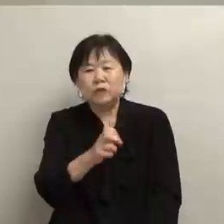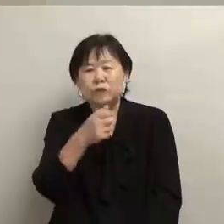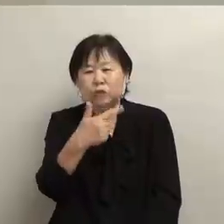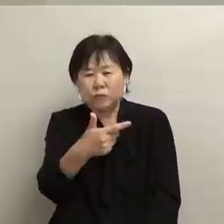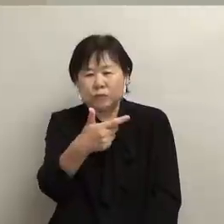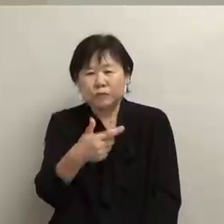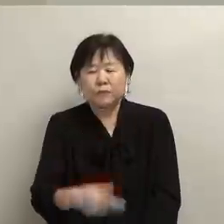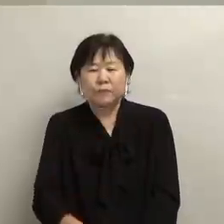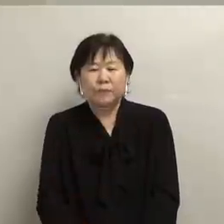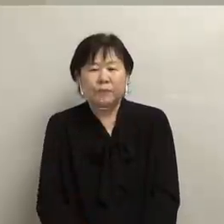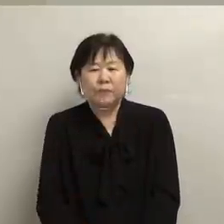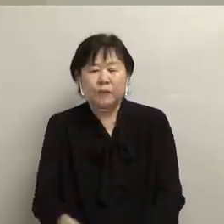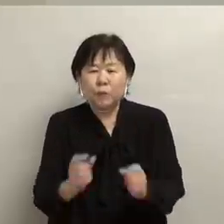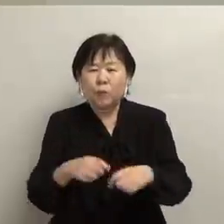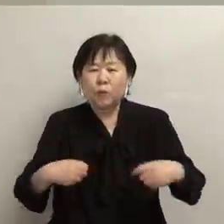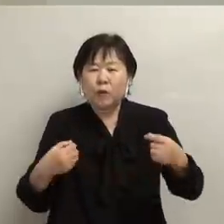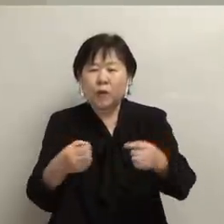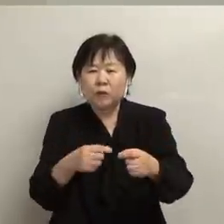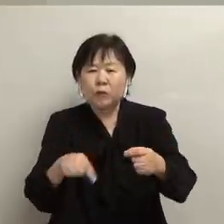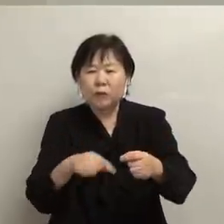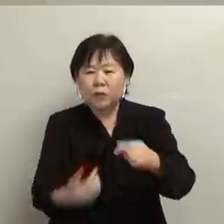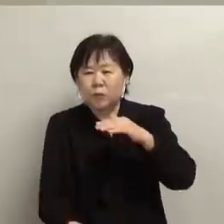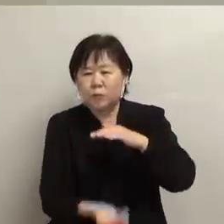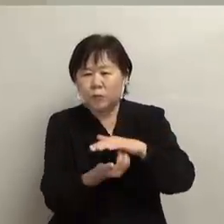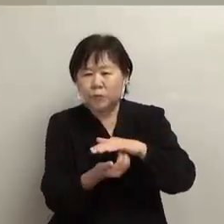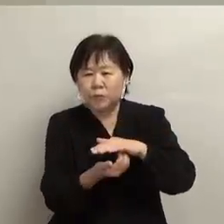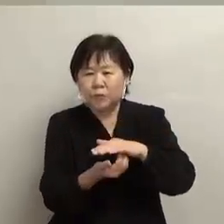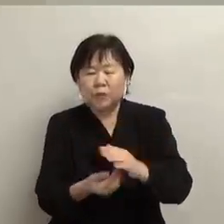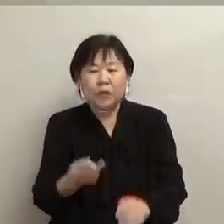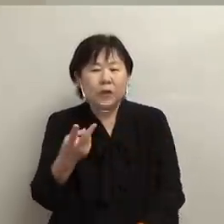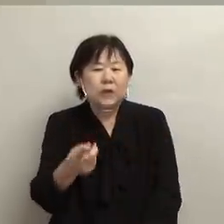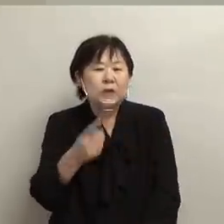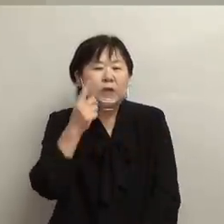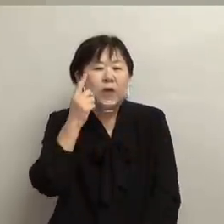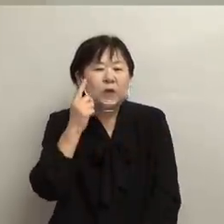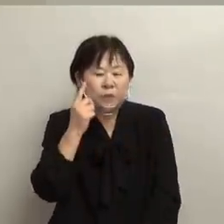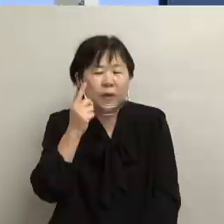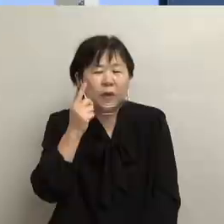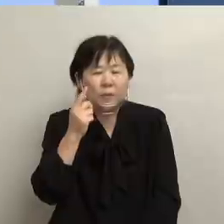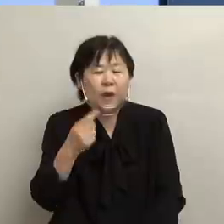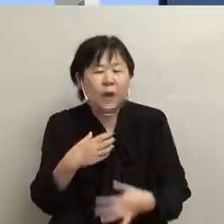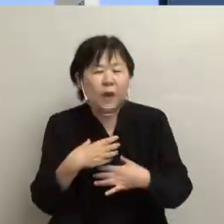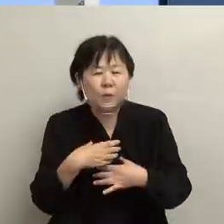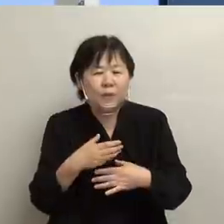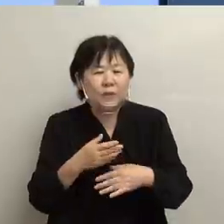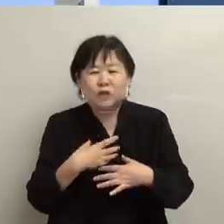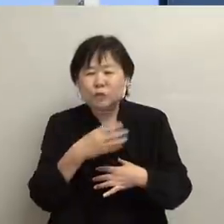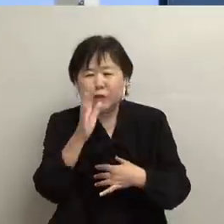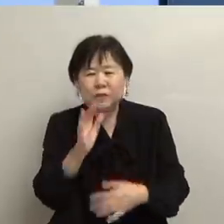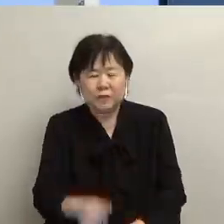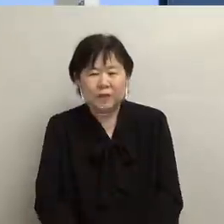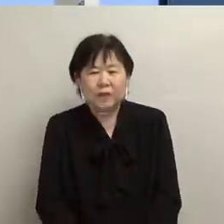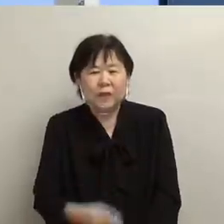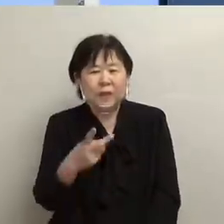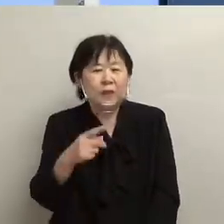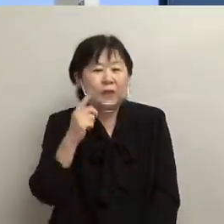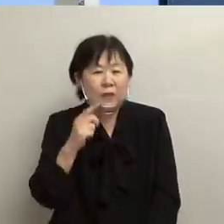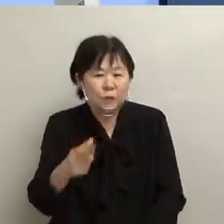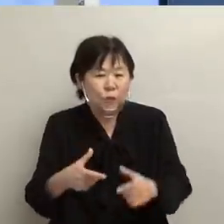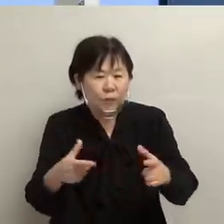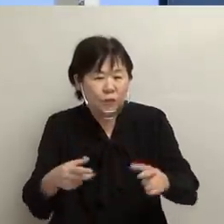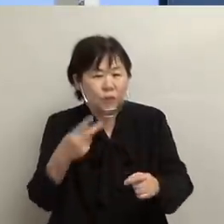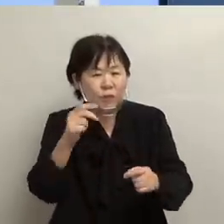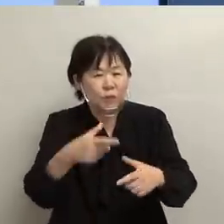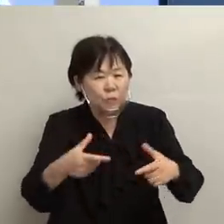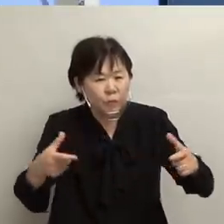これでも関東では一番高い接種率です2回目は何度も言いますがあまり心配してません1回目がおよびそのも増えていきますので